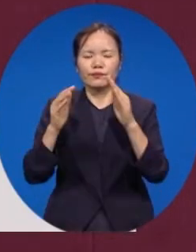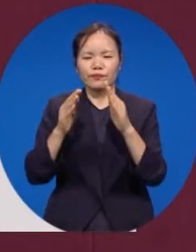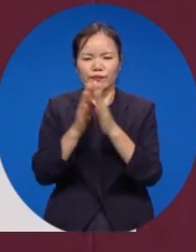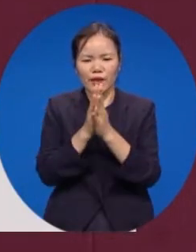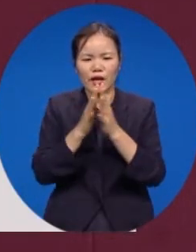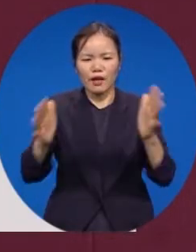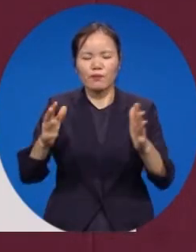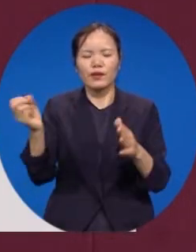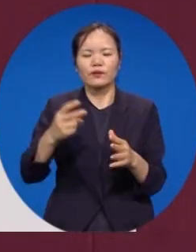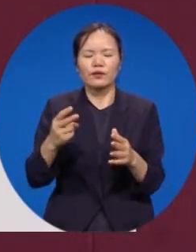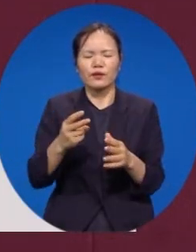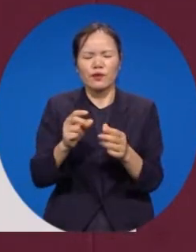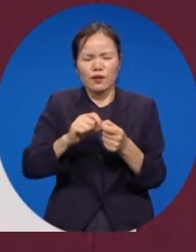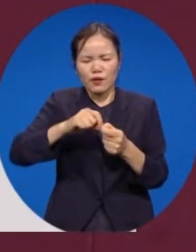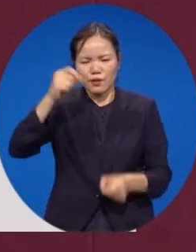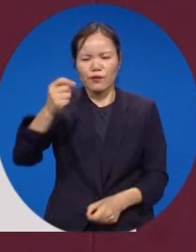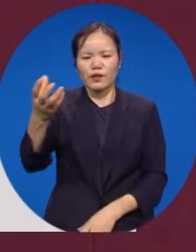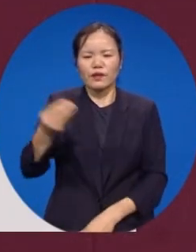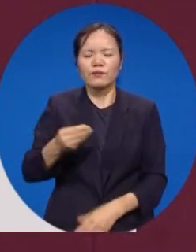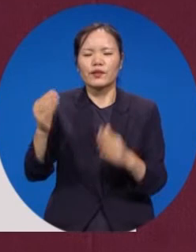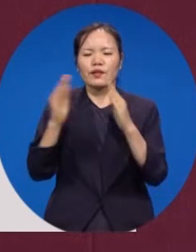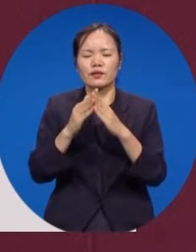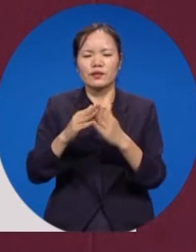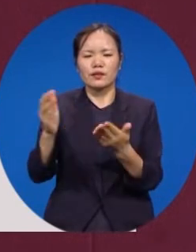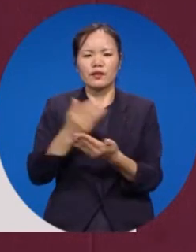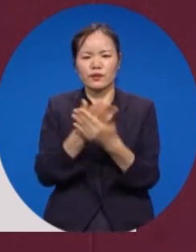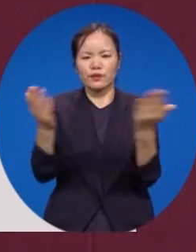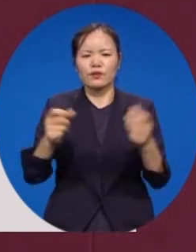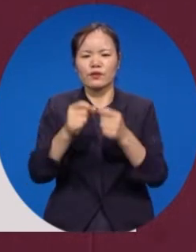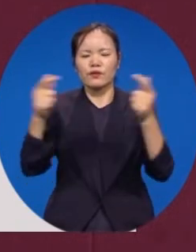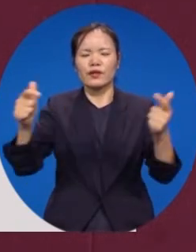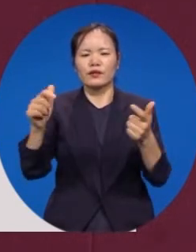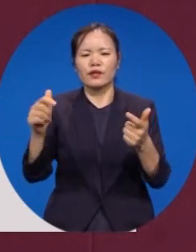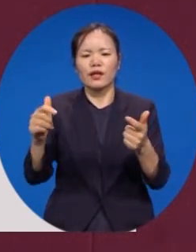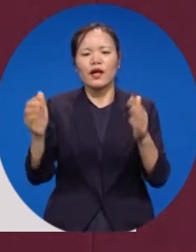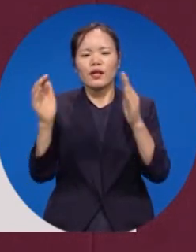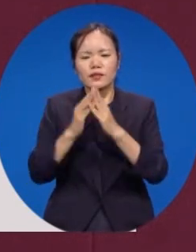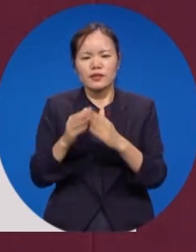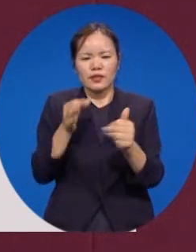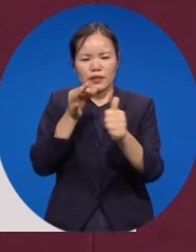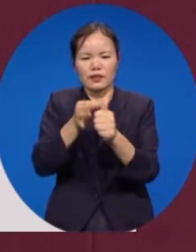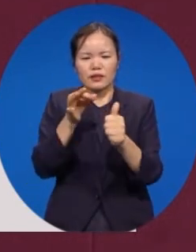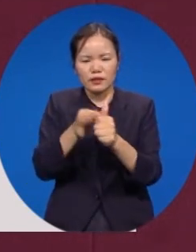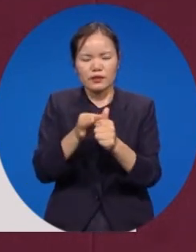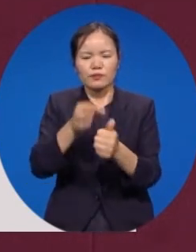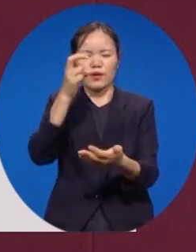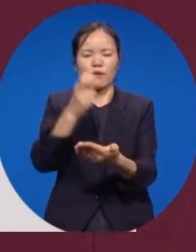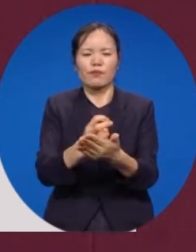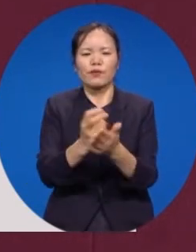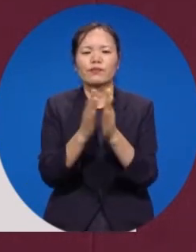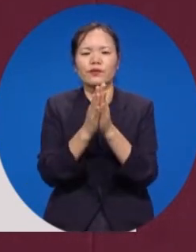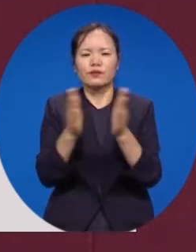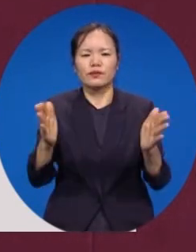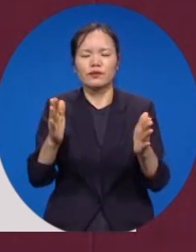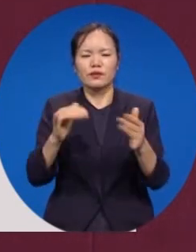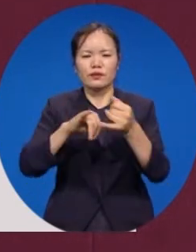공공주택과 장기 임대주택의 공급을 확대하고 주거급여 하우징 바우처 제도를 도입하겠습니다.